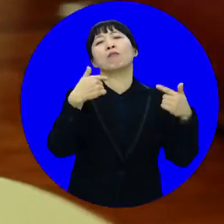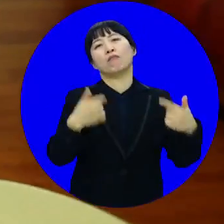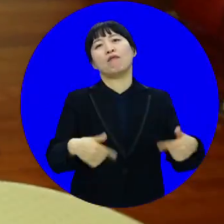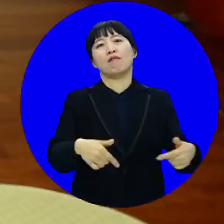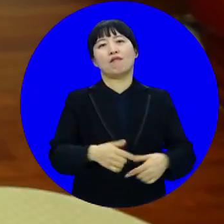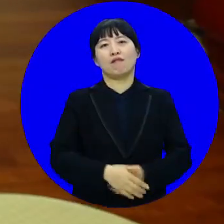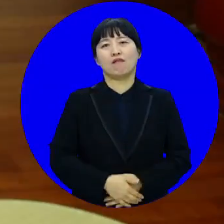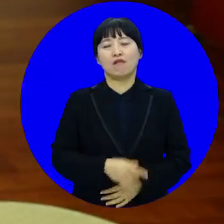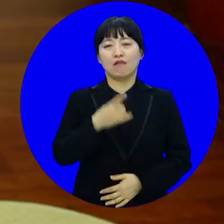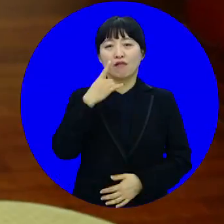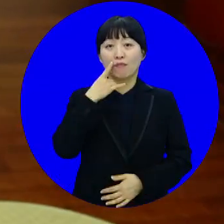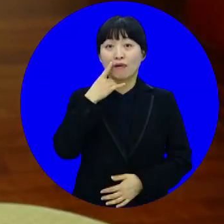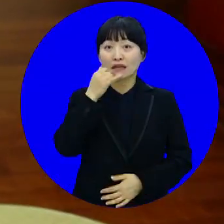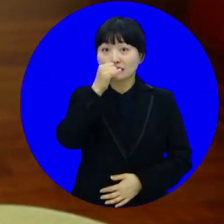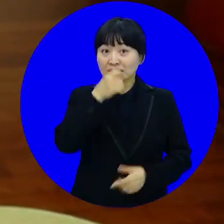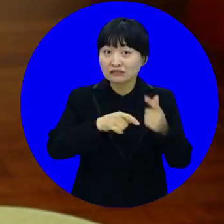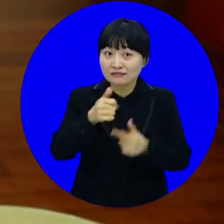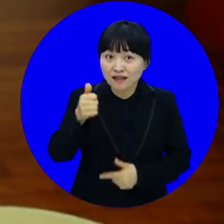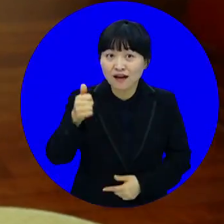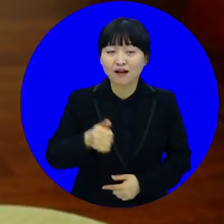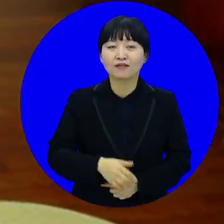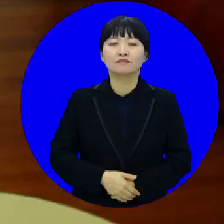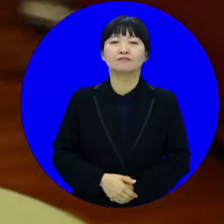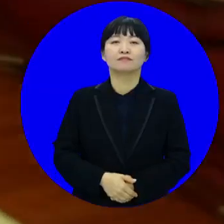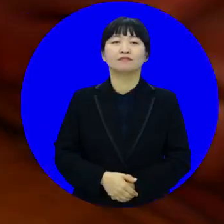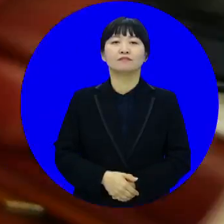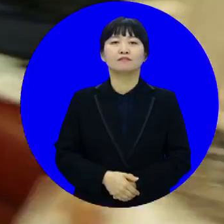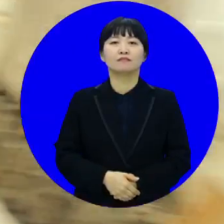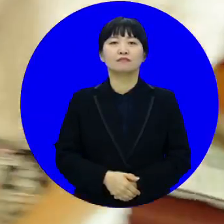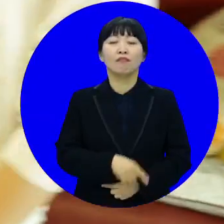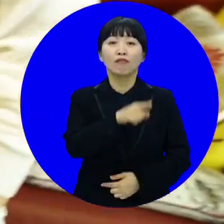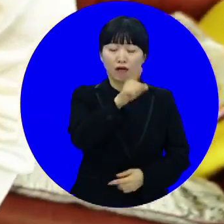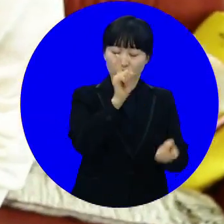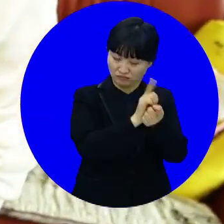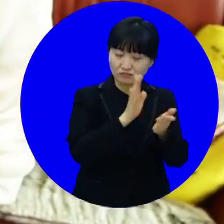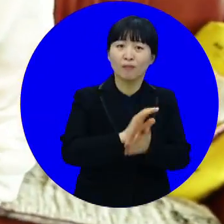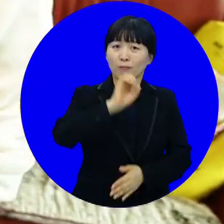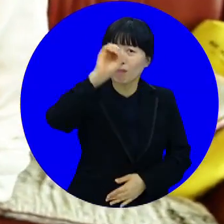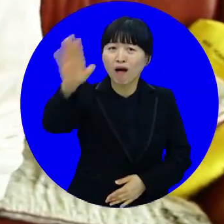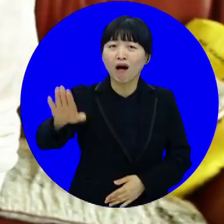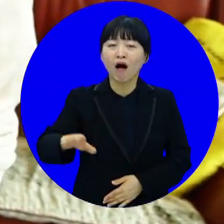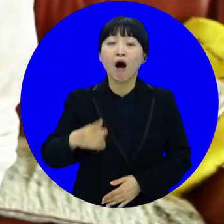엄마랑 있는 게 더 좋단 말이야. 그럼 네가 직접 말하라니까.